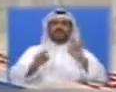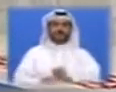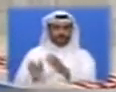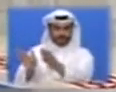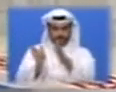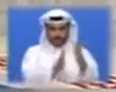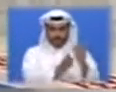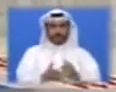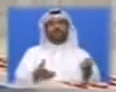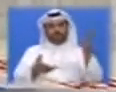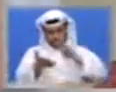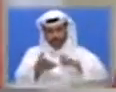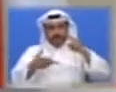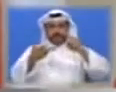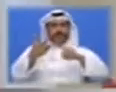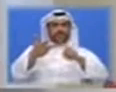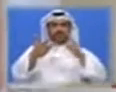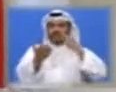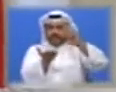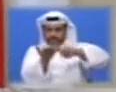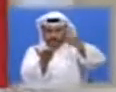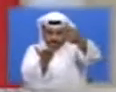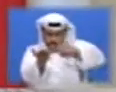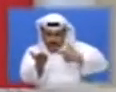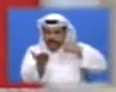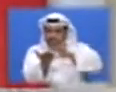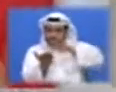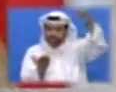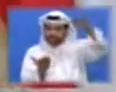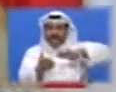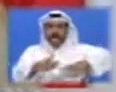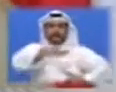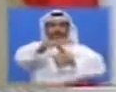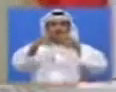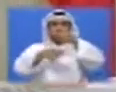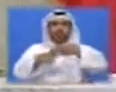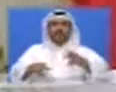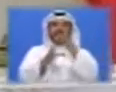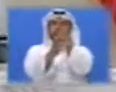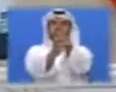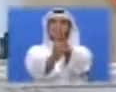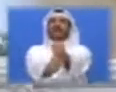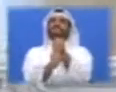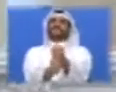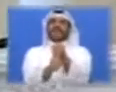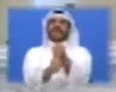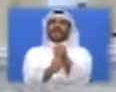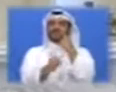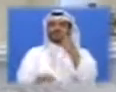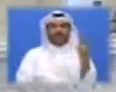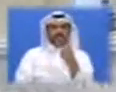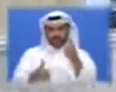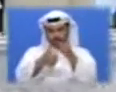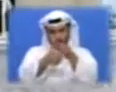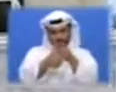واطلع المجلس ايضا على الرسالتين التي تلقاها حضره صاحب السمو الامير حفظه الله ورعاه من كل من